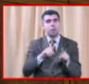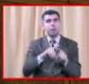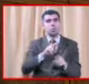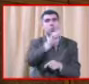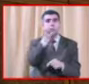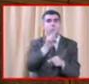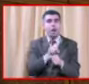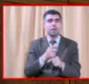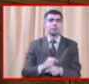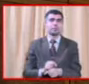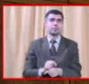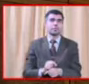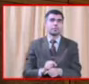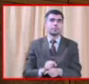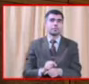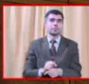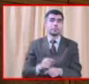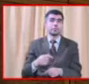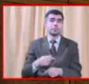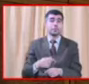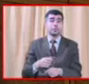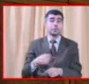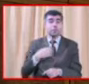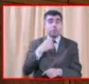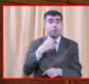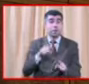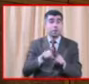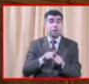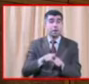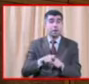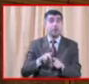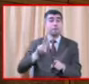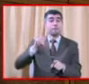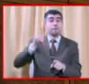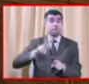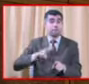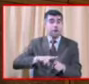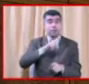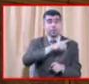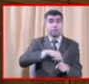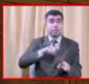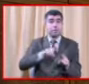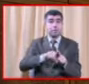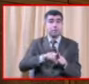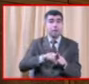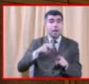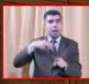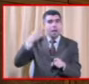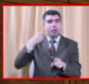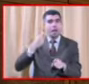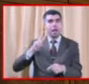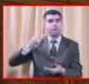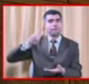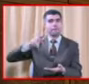السؤال. أعتقد أنه يتعين أن يكون فيما بيننا، أن تكون فيما بيننا لغة الصراحة، وسبق لي